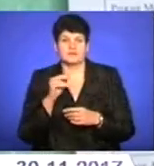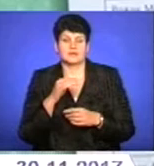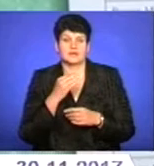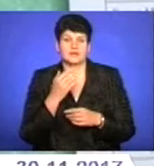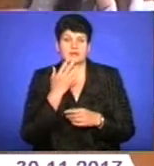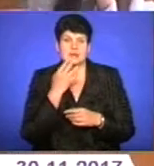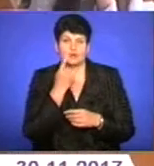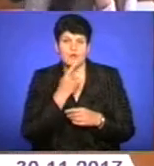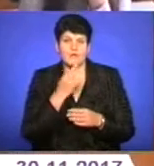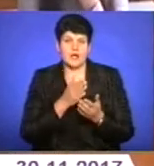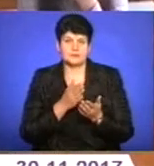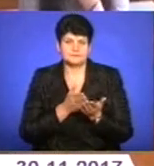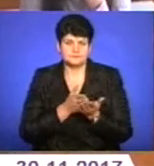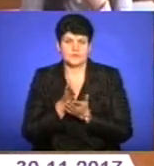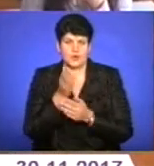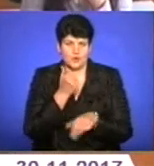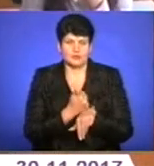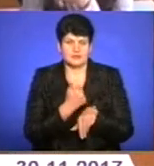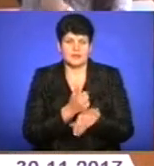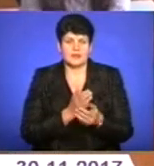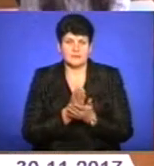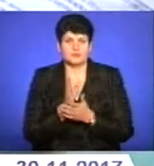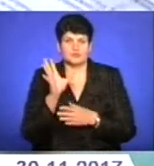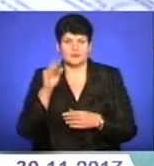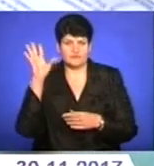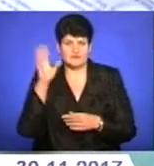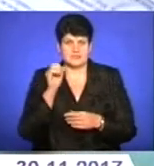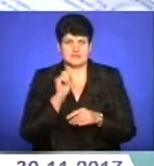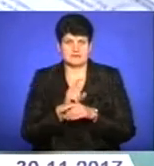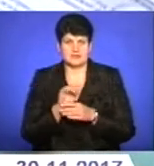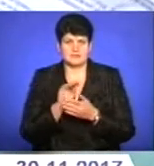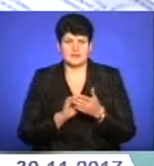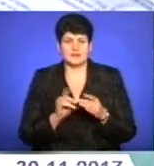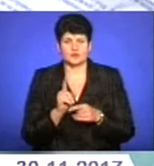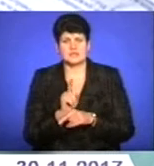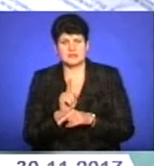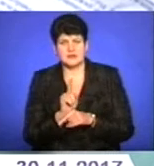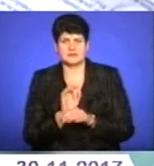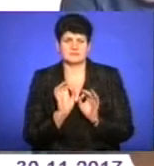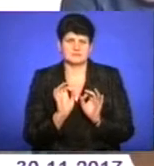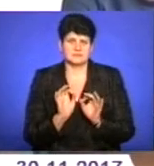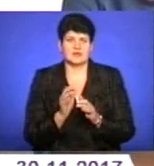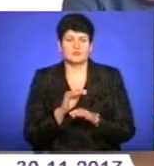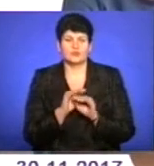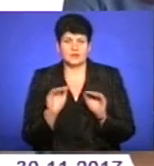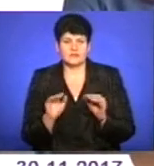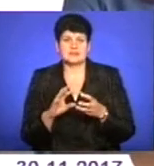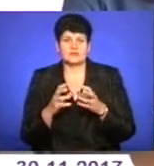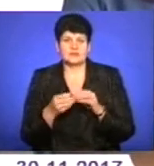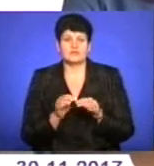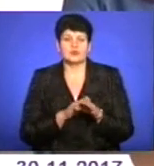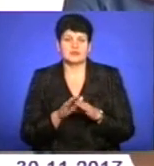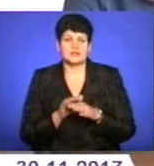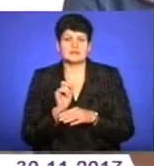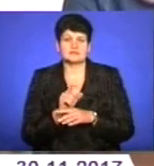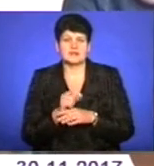рівні, оцінюватимуть за результатами виконання всіх завдань. А хто опановував на стандартному або академічному рівнях, за результатами виконання завдань